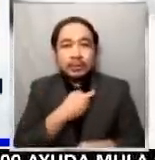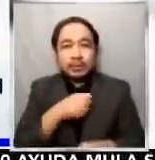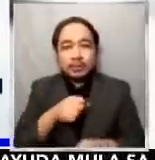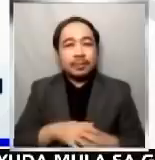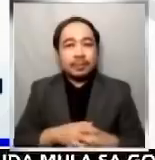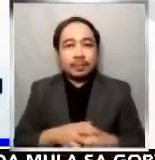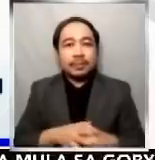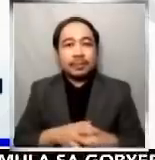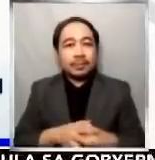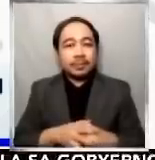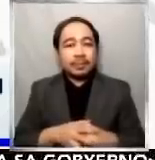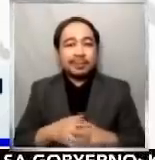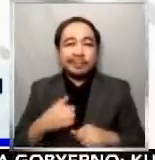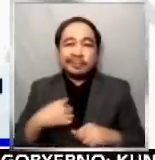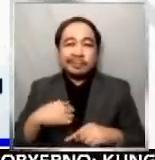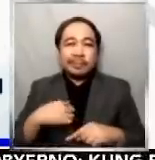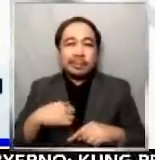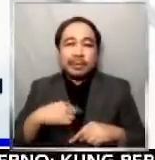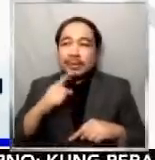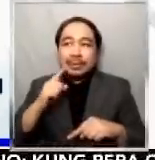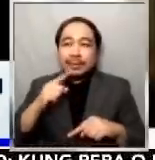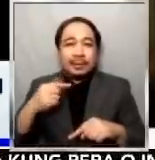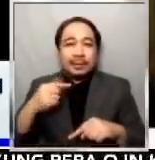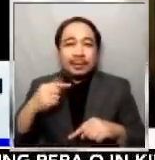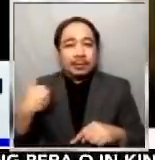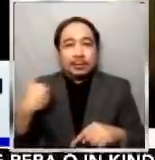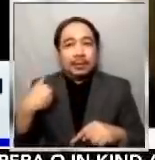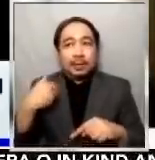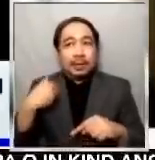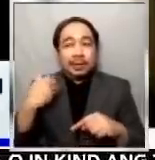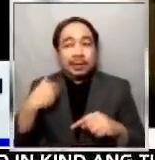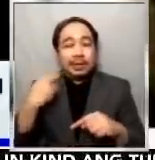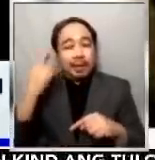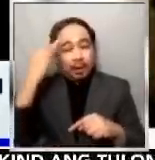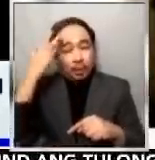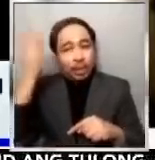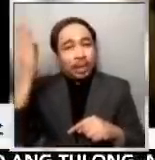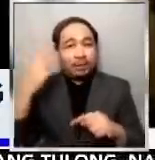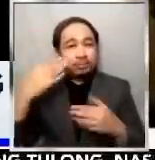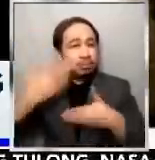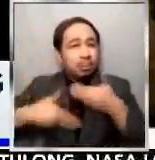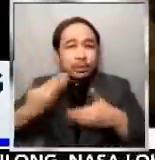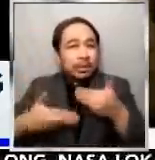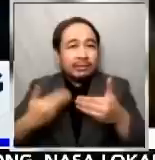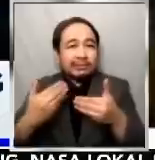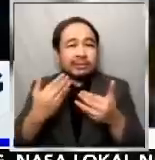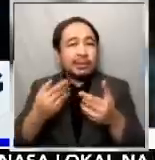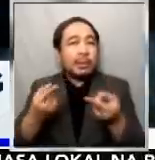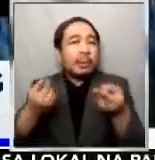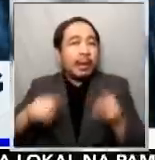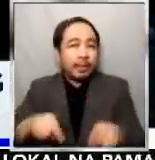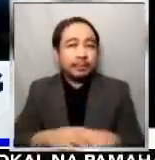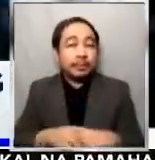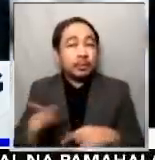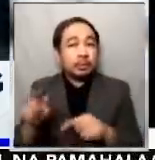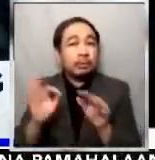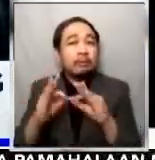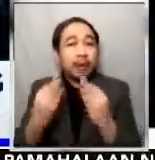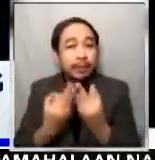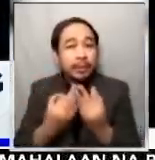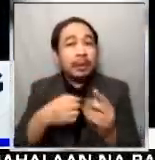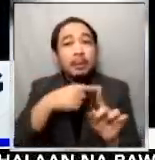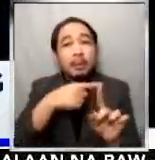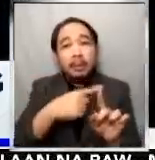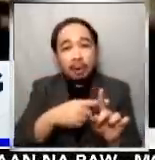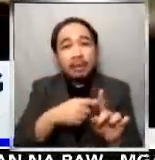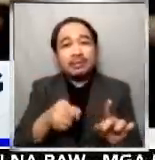I can't quite process what's happening right now. Bukod sa pamilya, nagluluksa rin ang industriya ng showbiz